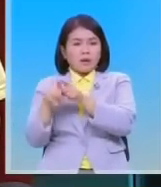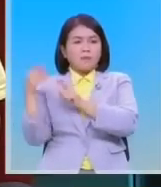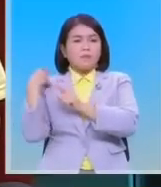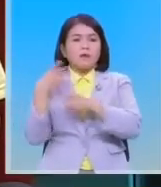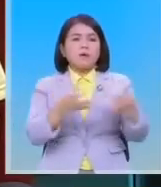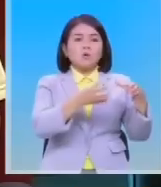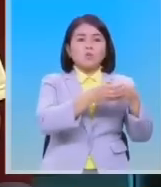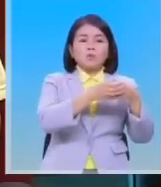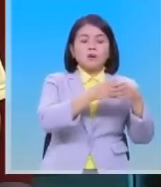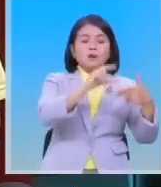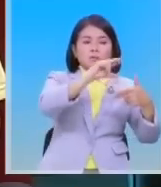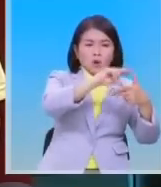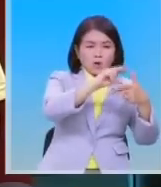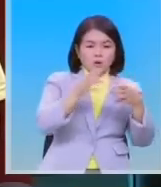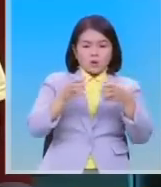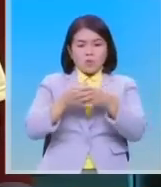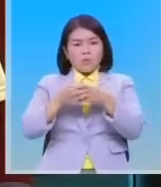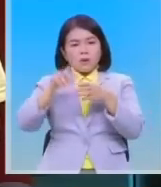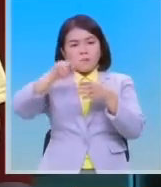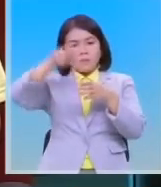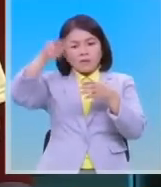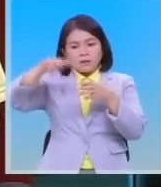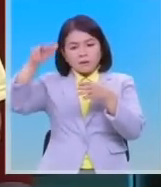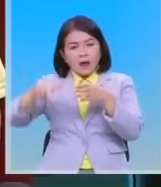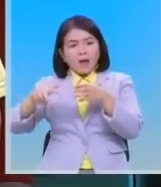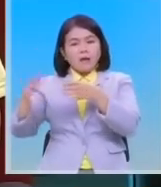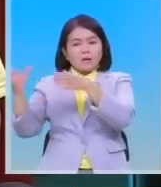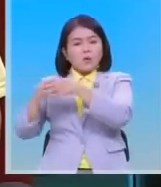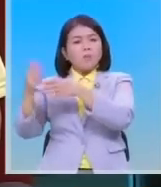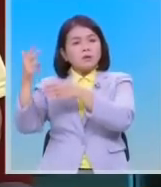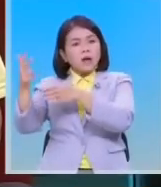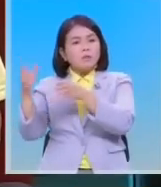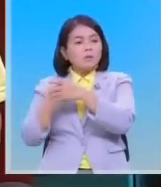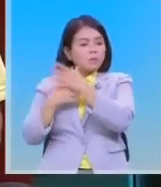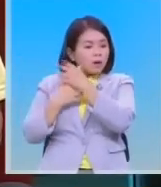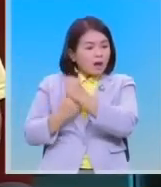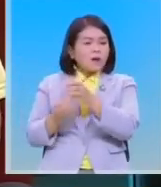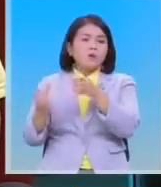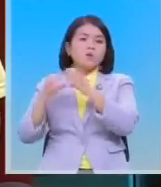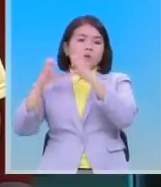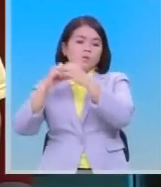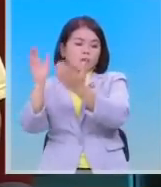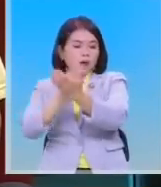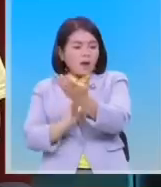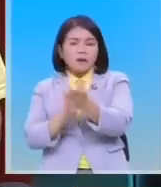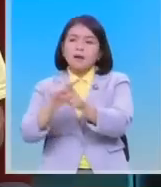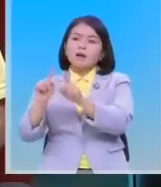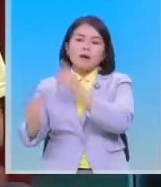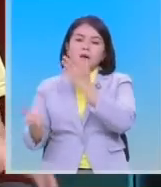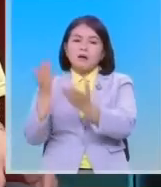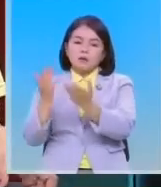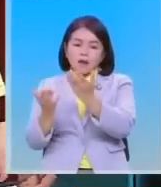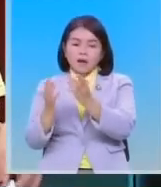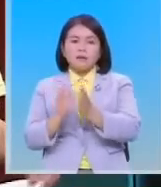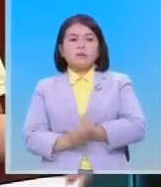ที่จะเป็นเพื่อไทยมีขั้ว3ที่จะไปมีการรวมกันนะคะของประชาธิปัตย์บ้างภูมิใจไทยบ้างซึ่งเรื่องนี้เนี่ยทางฝั่งของ